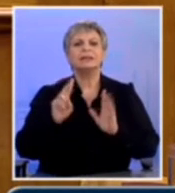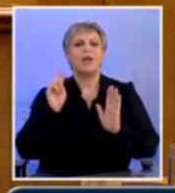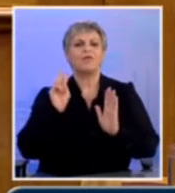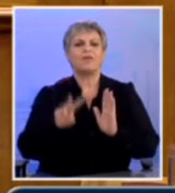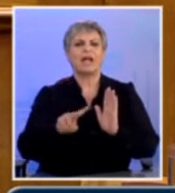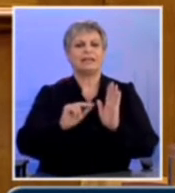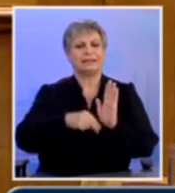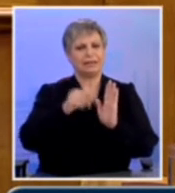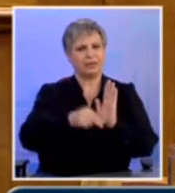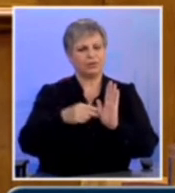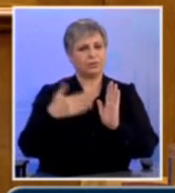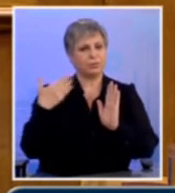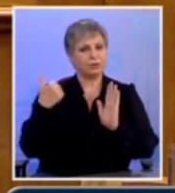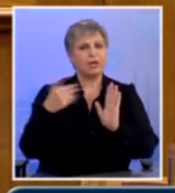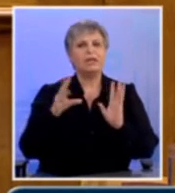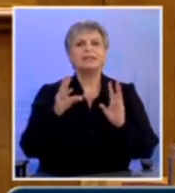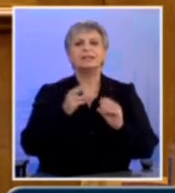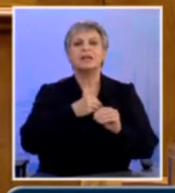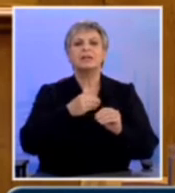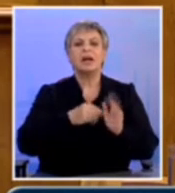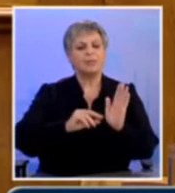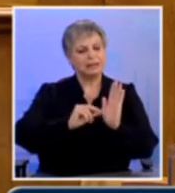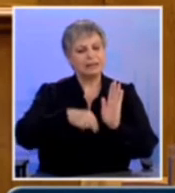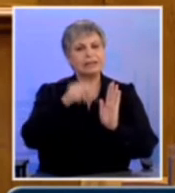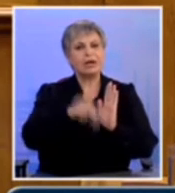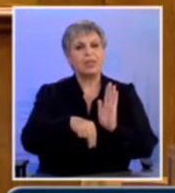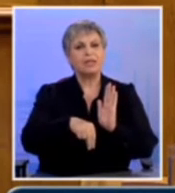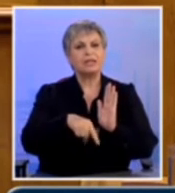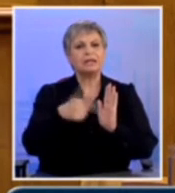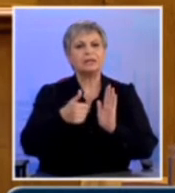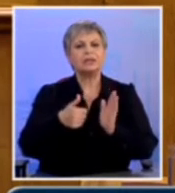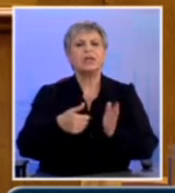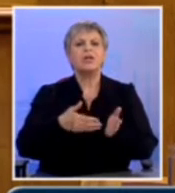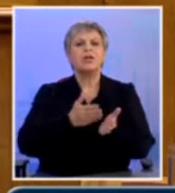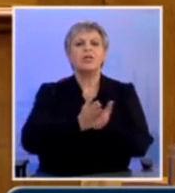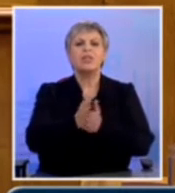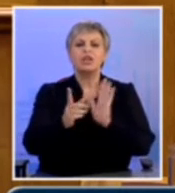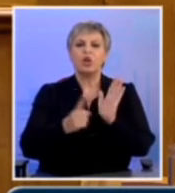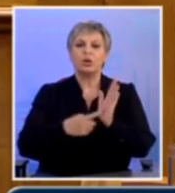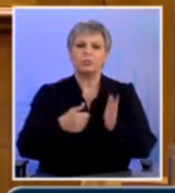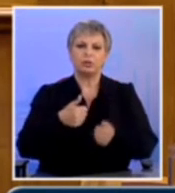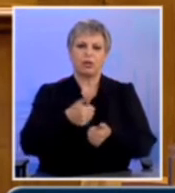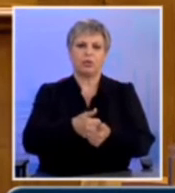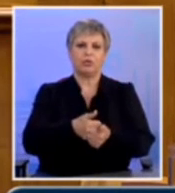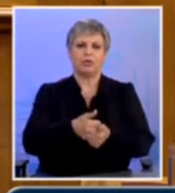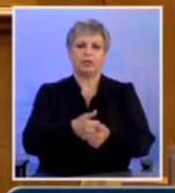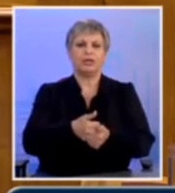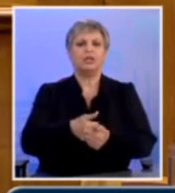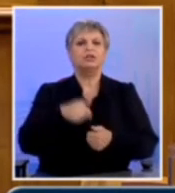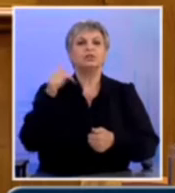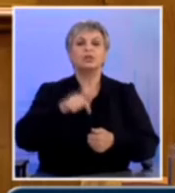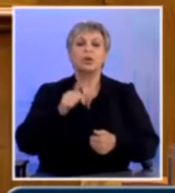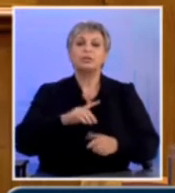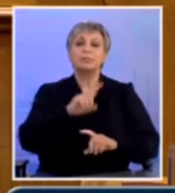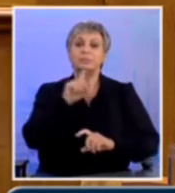δικαίου των συνθήκων, αυτός ο συνδυασμός μπορεί να μας οδηγήσει σε